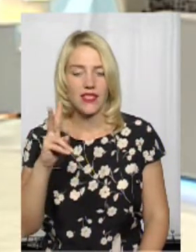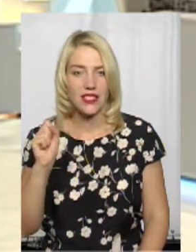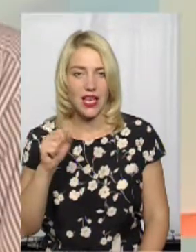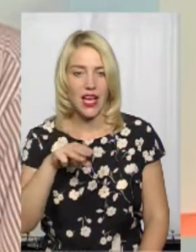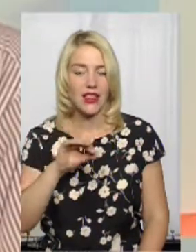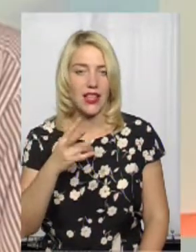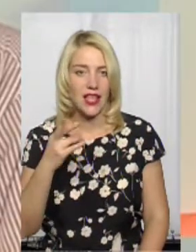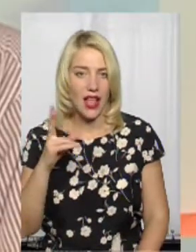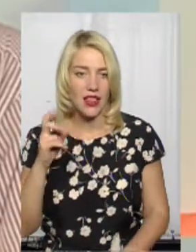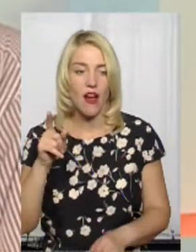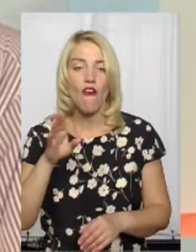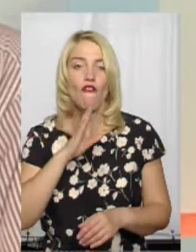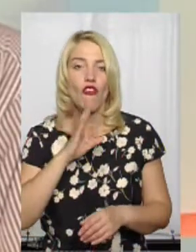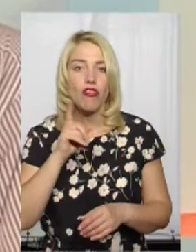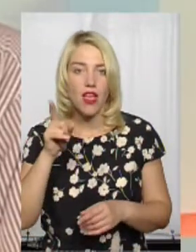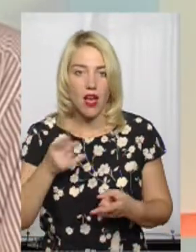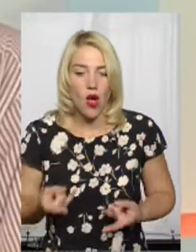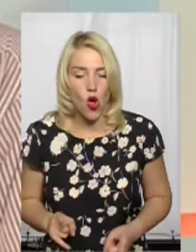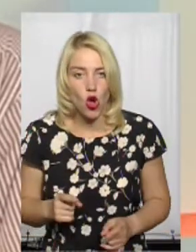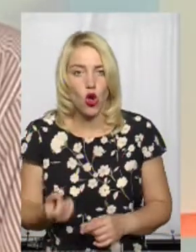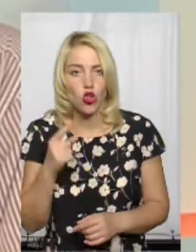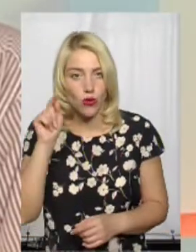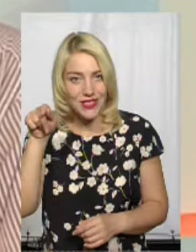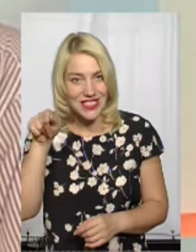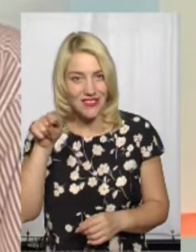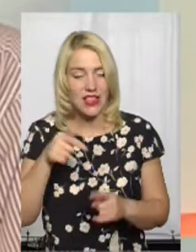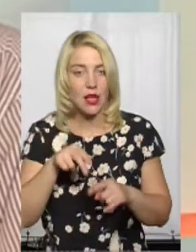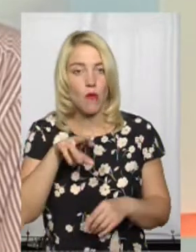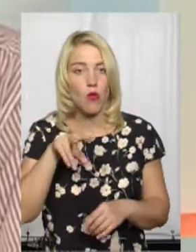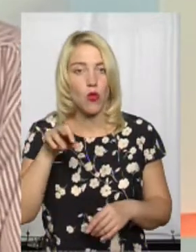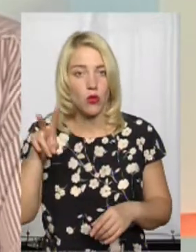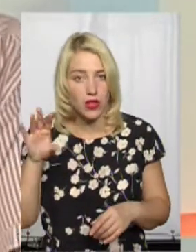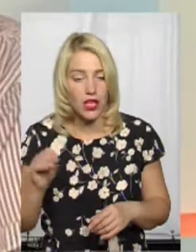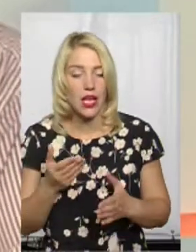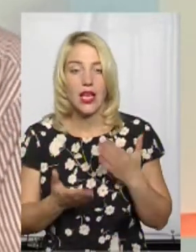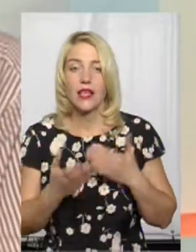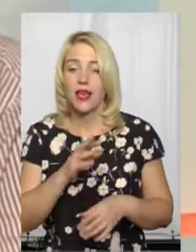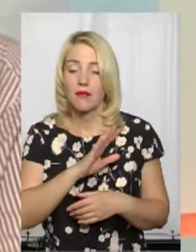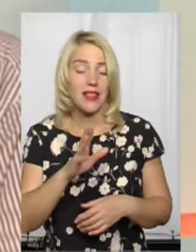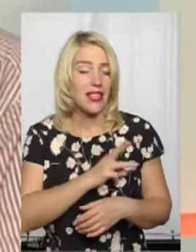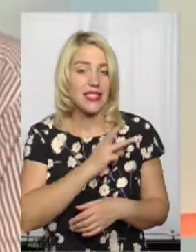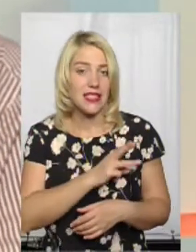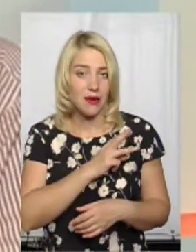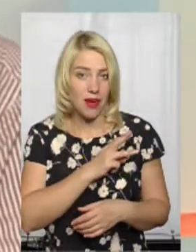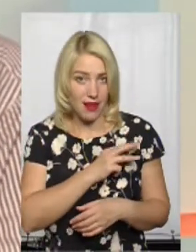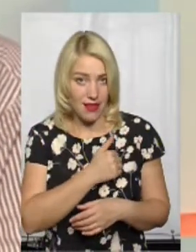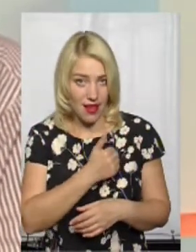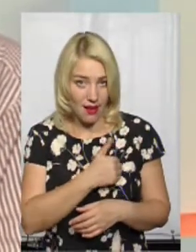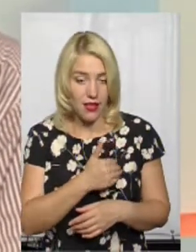сюжету, тому що вона звідти родом, і фактично, якби не стремління цієї